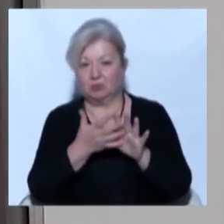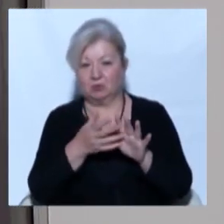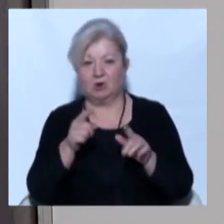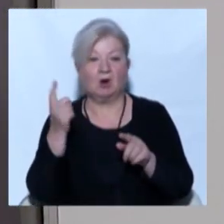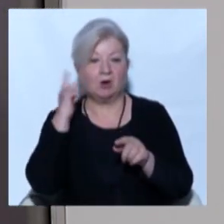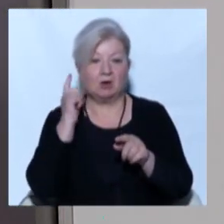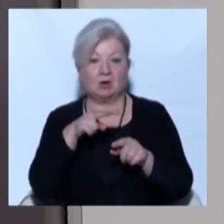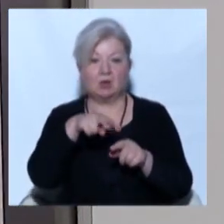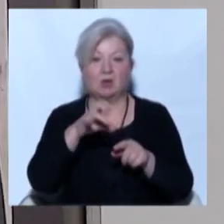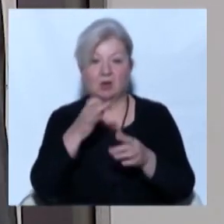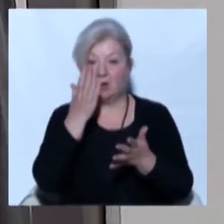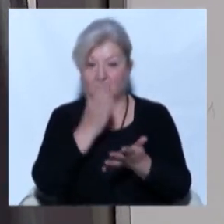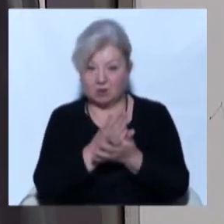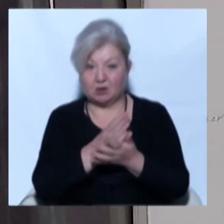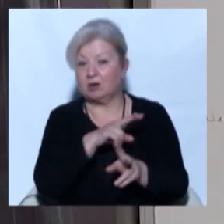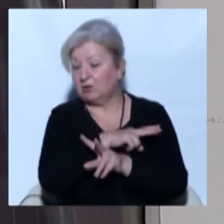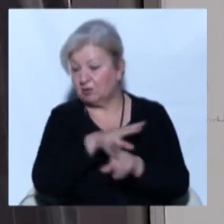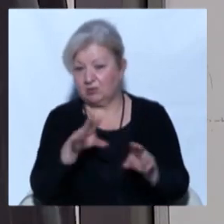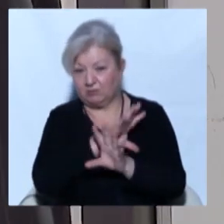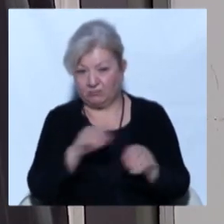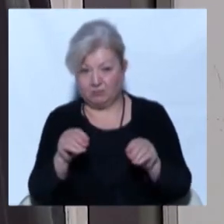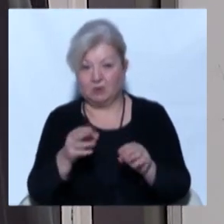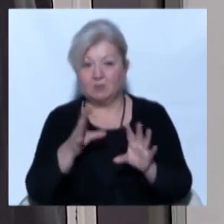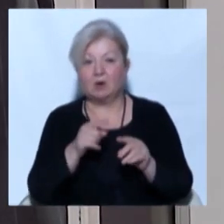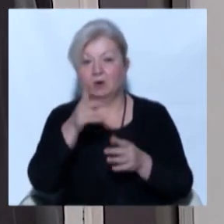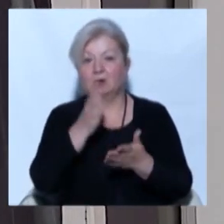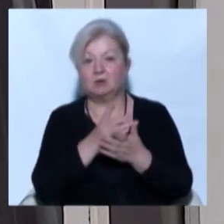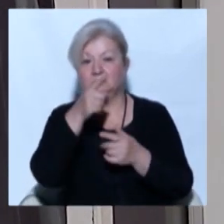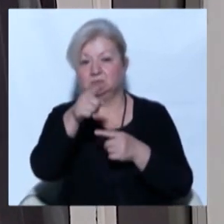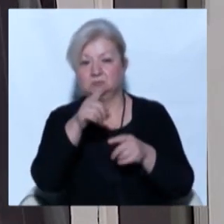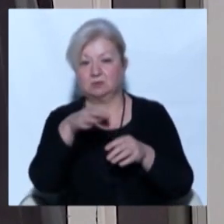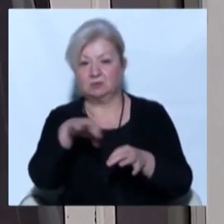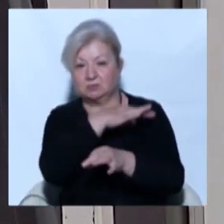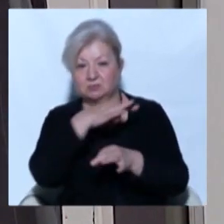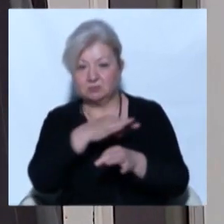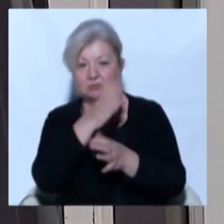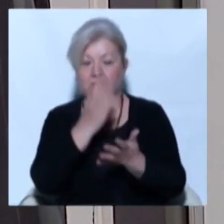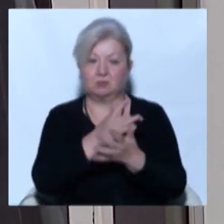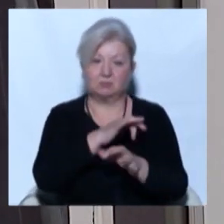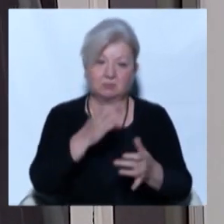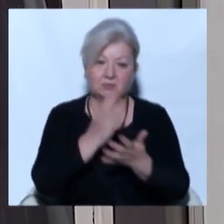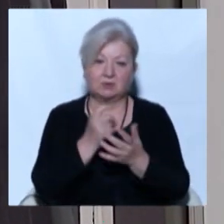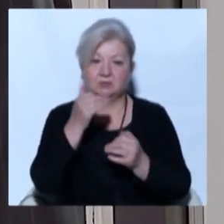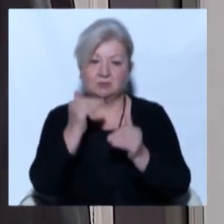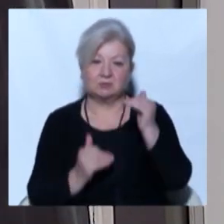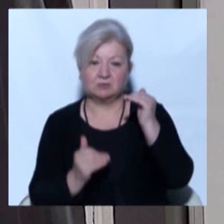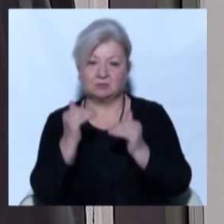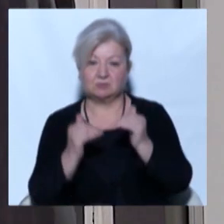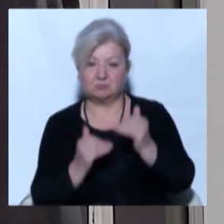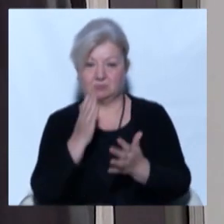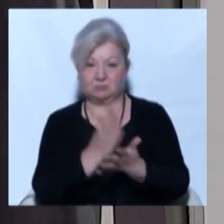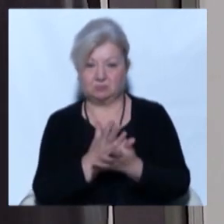ახლავს კიდევ ეგრეთ წოდებული ობერტონები, რომლებიც ნაკლები ამპლიტუდის, მაგრამ